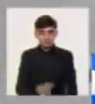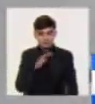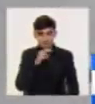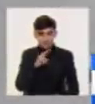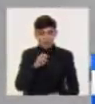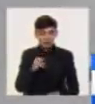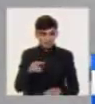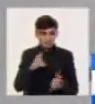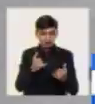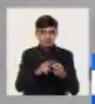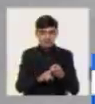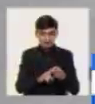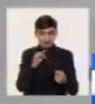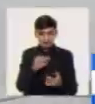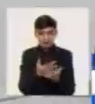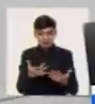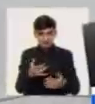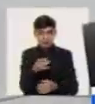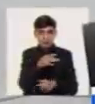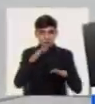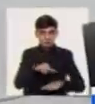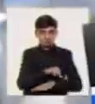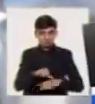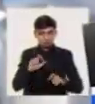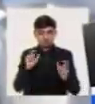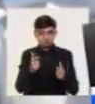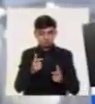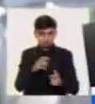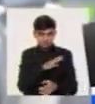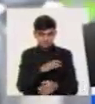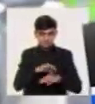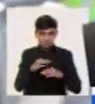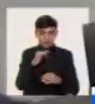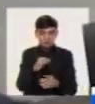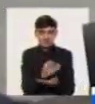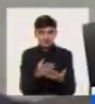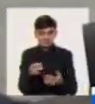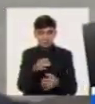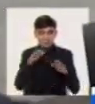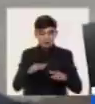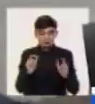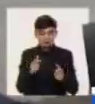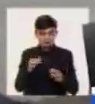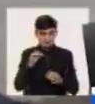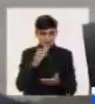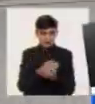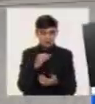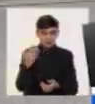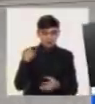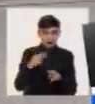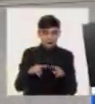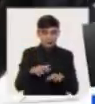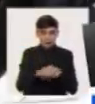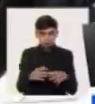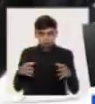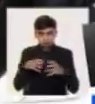Пандемияға байланысты қазірдің өзінде бірнеше аймақта карантин қатаңдатылып отыр. Яғни, көп өңірде үгіт-насихат жұмыстары барысында бұрынғыдай халықты